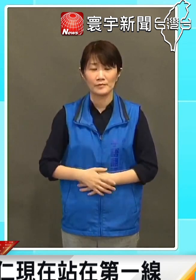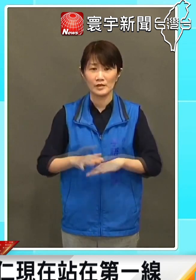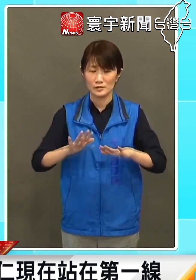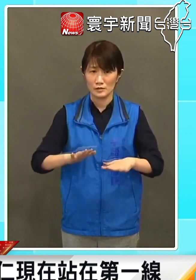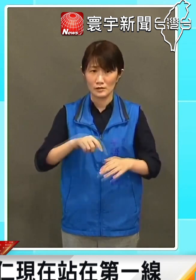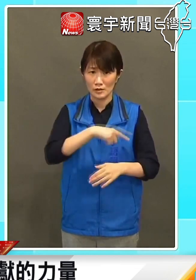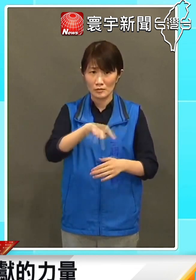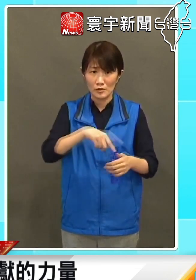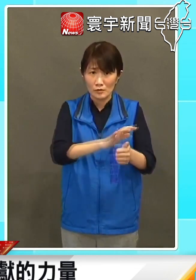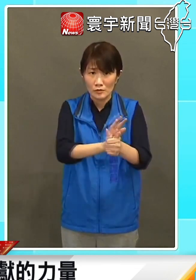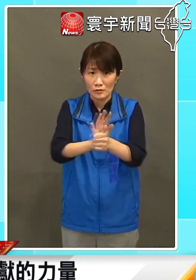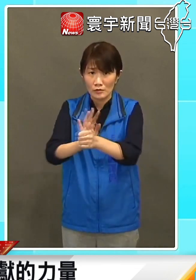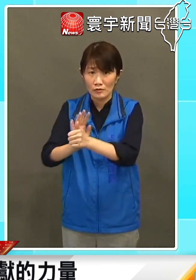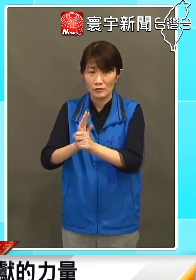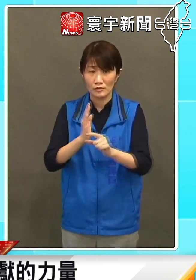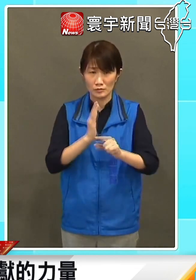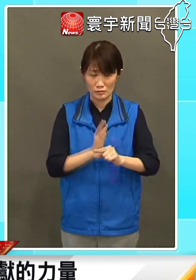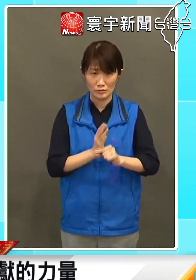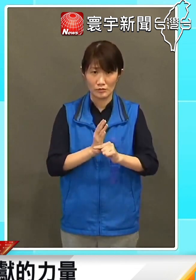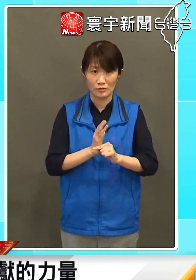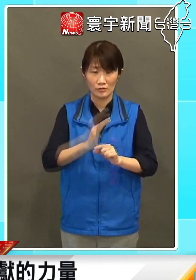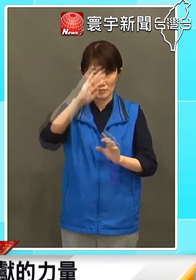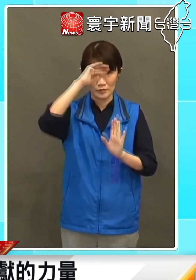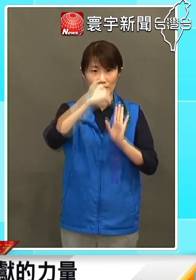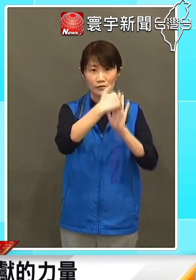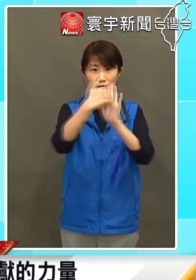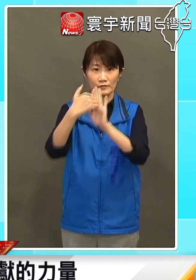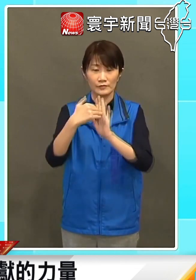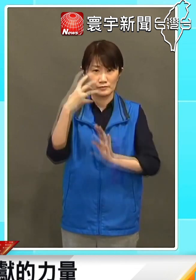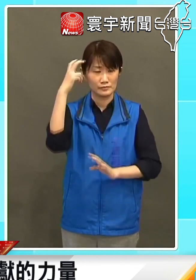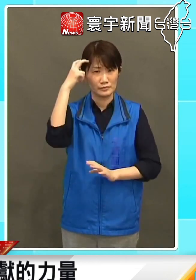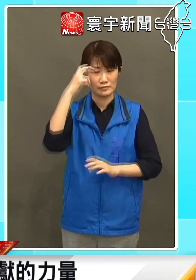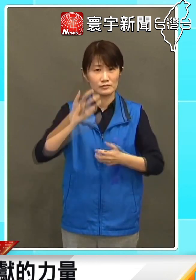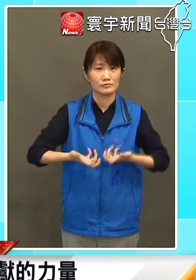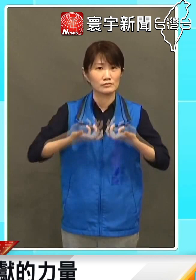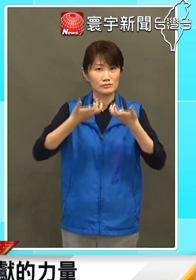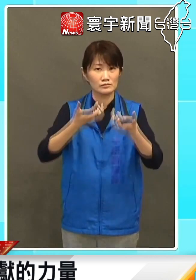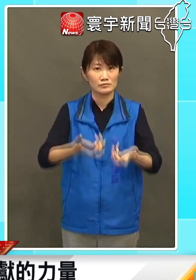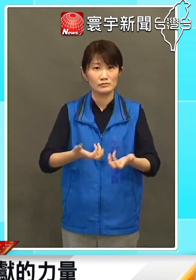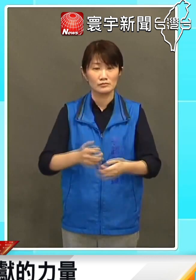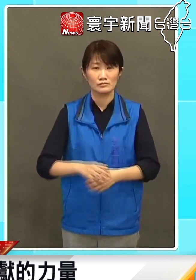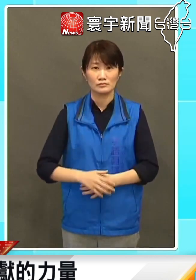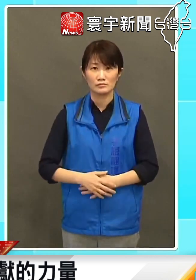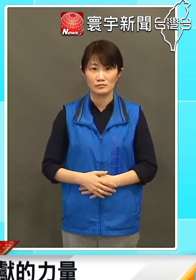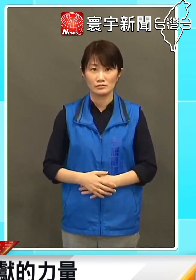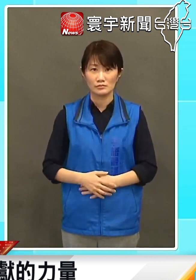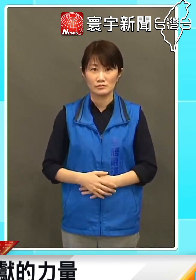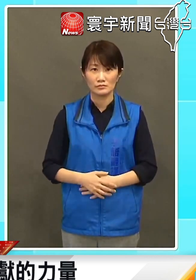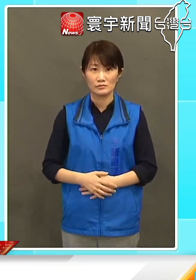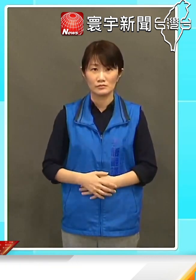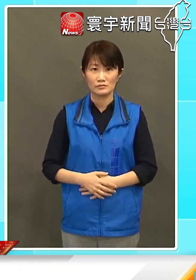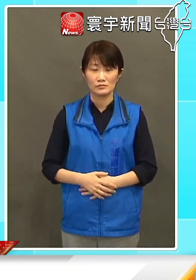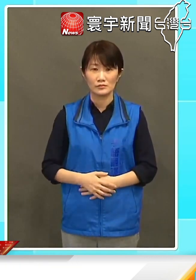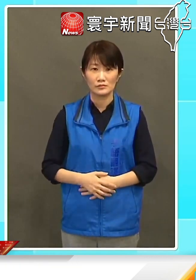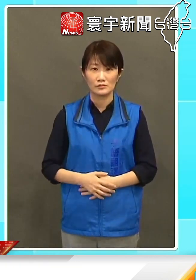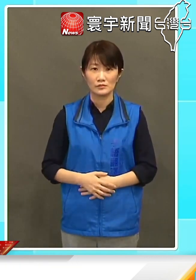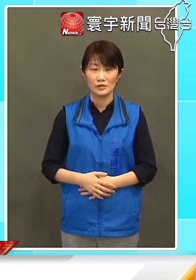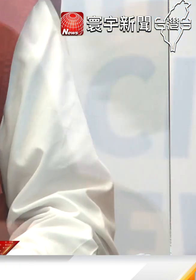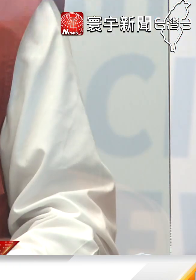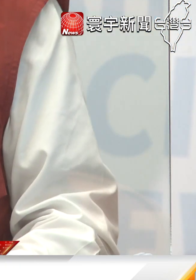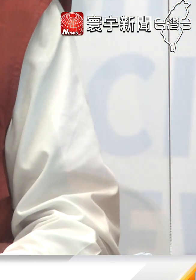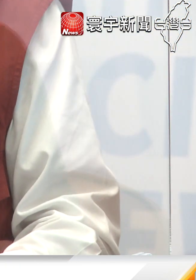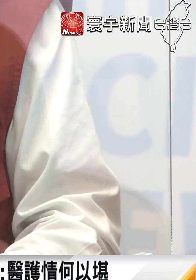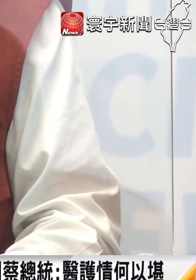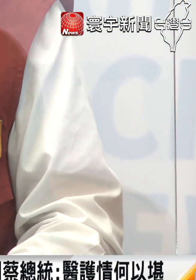线，依然捍卫无私无我奉献的力量。你叫我们情何以堪